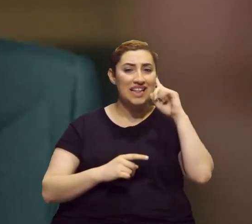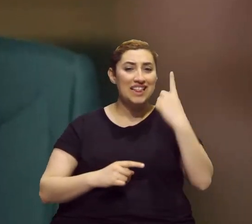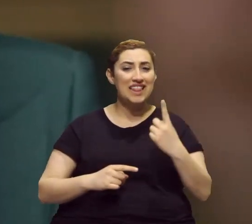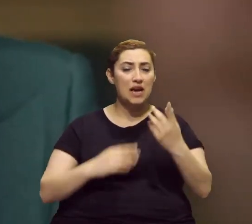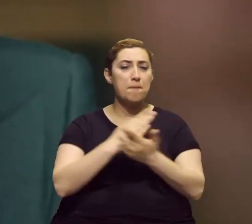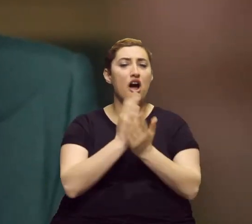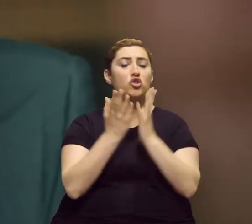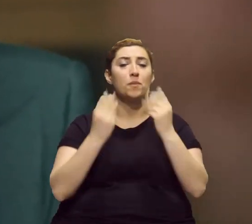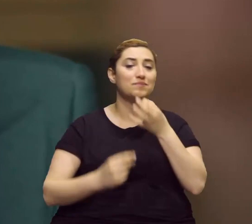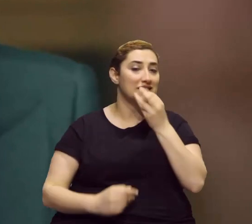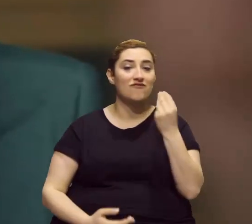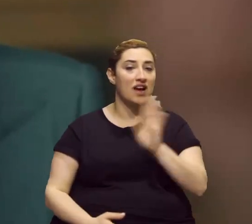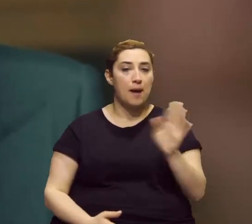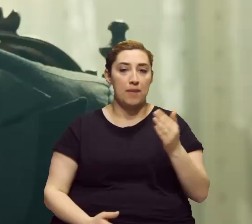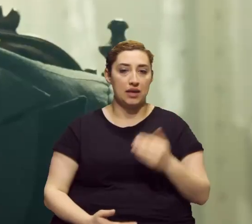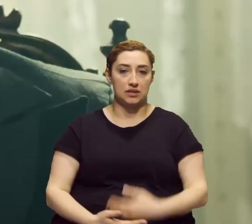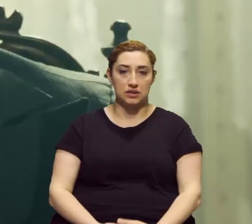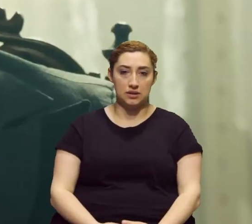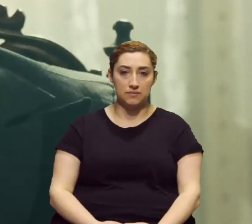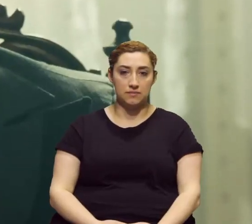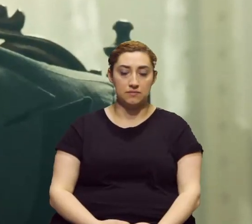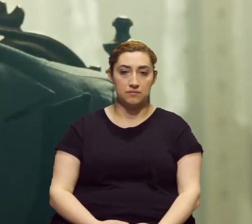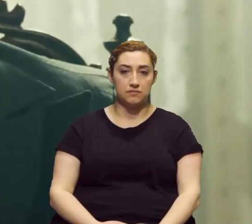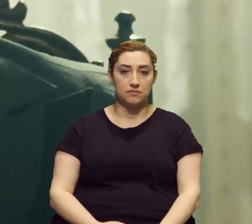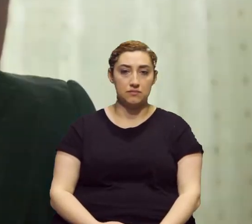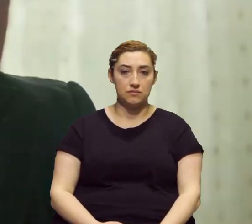başına parçalamanıza müsaade edemeyiz. Masayı yumrukladı.